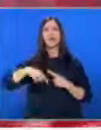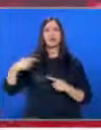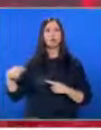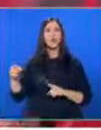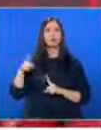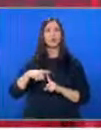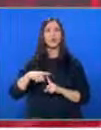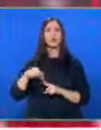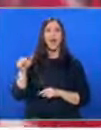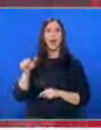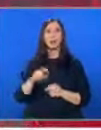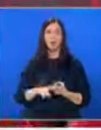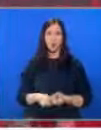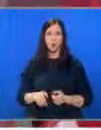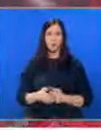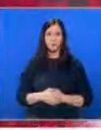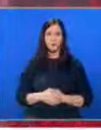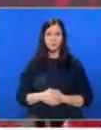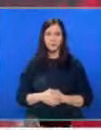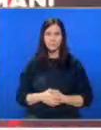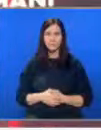Тургут Алтанок.